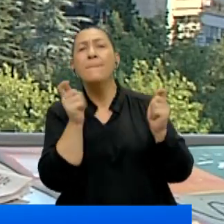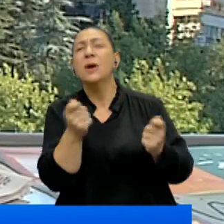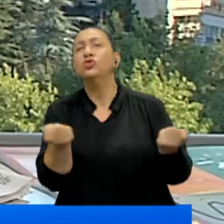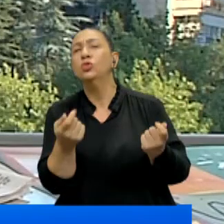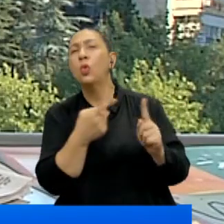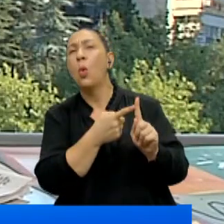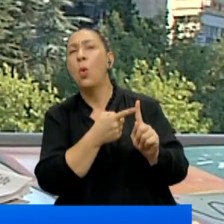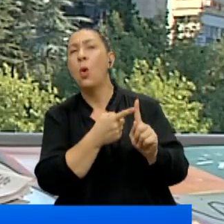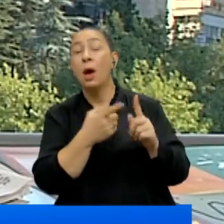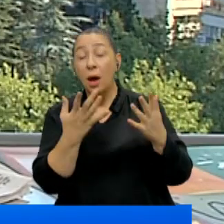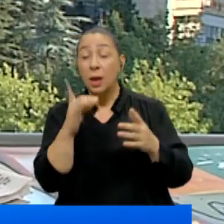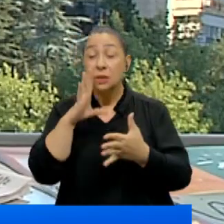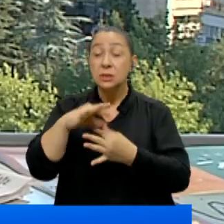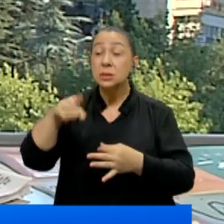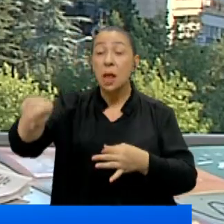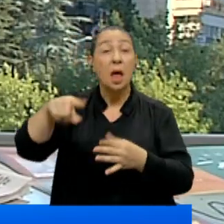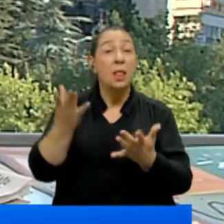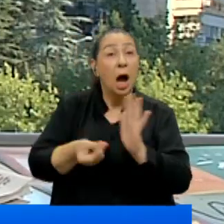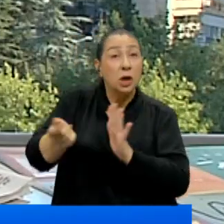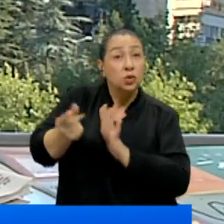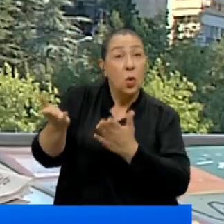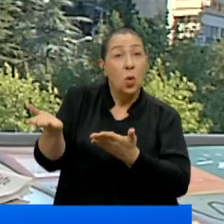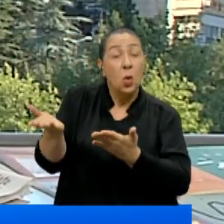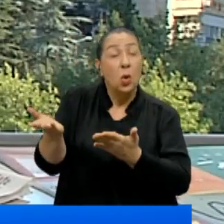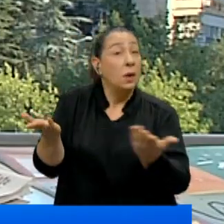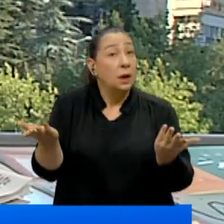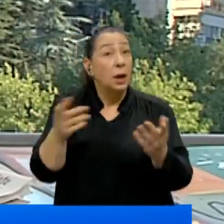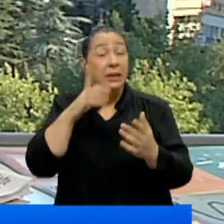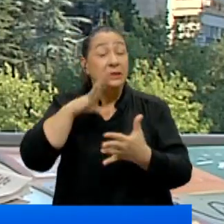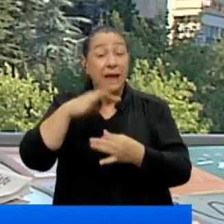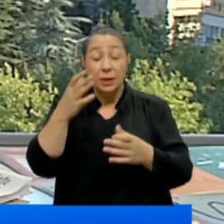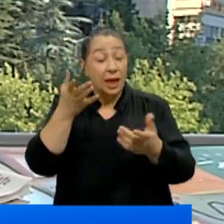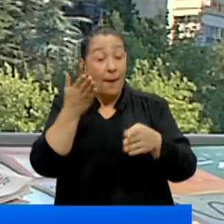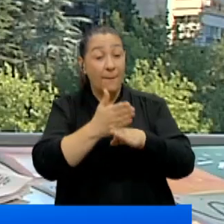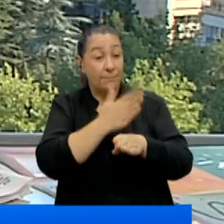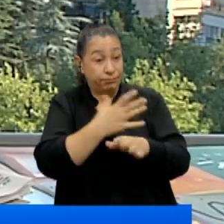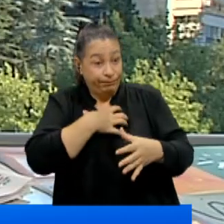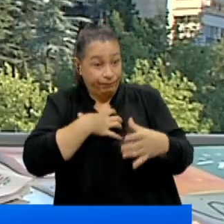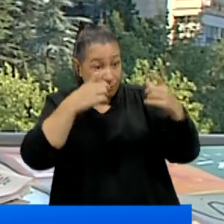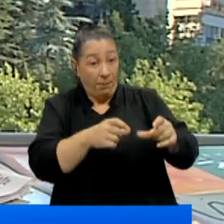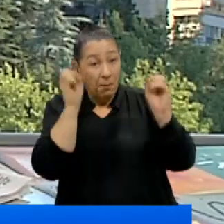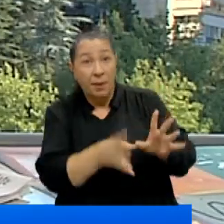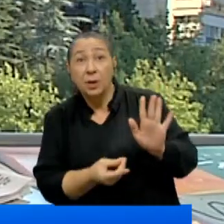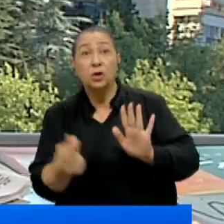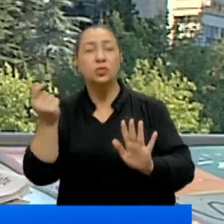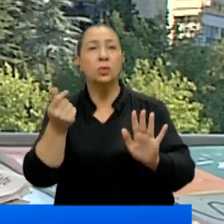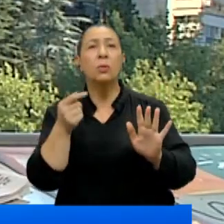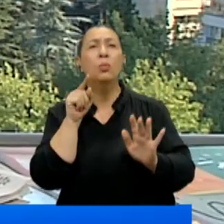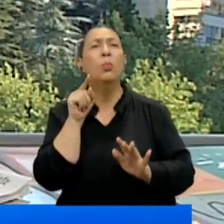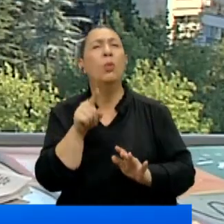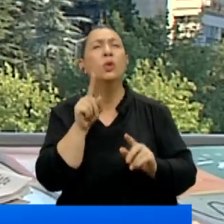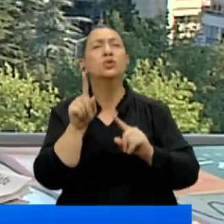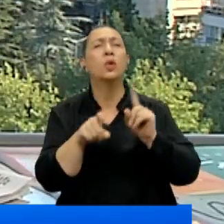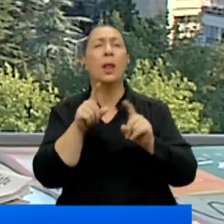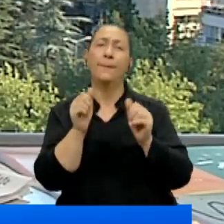yapmaya çalışıyor? O zaman insanlar niye kaçıyor? O zaman insanlar ülkelerinden neden kaçıyor? İşte bu soruları